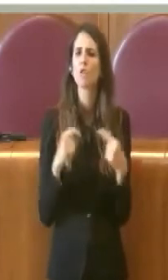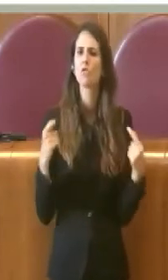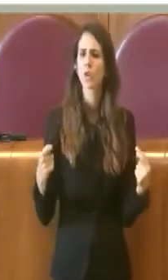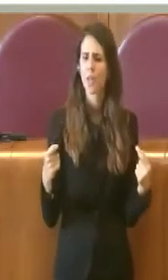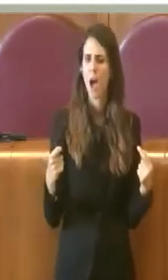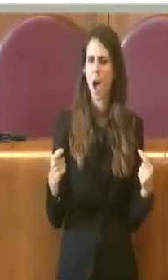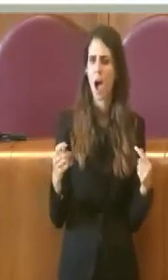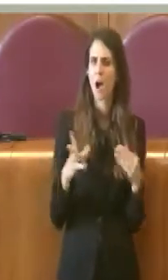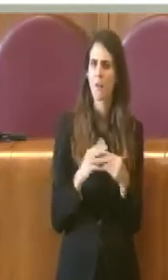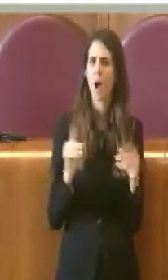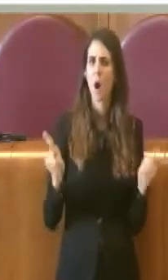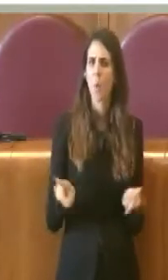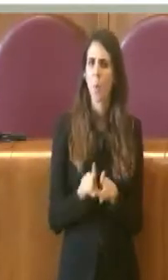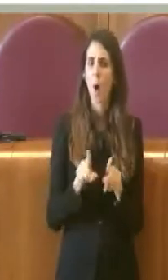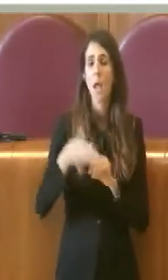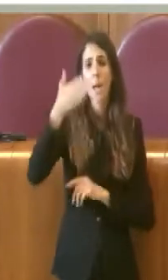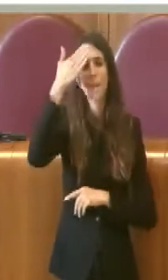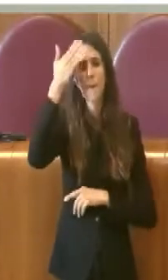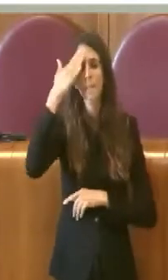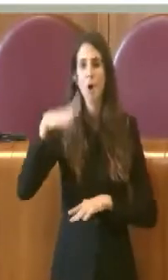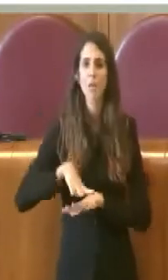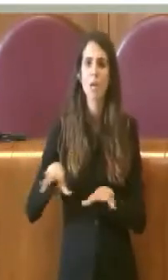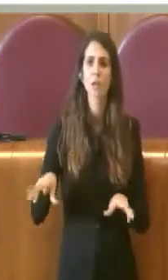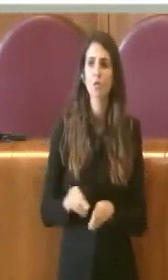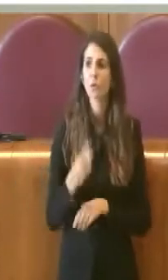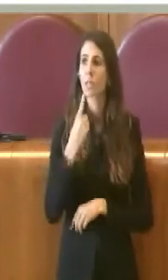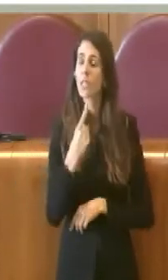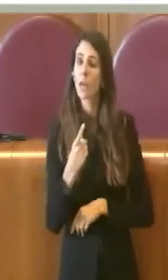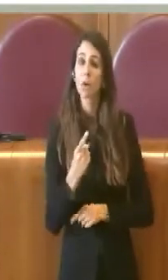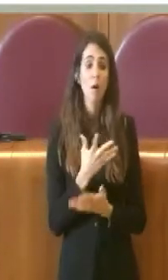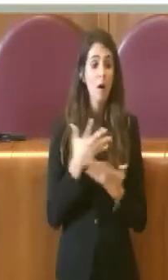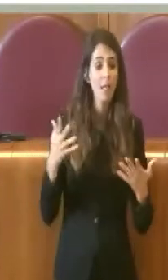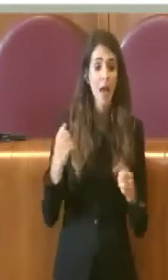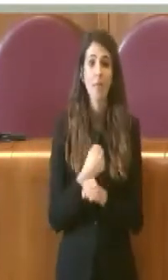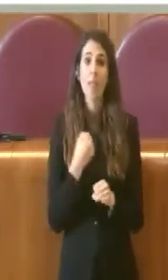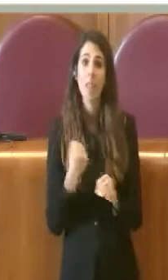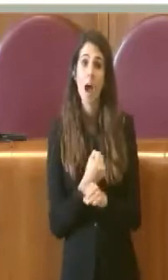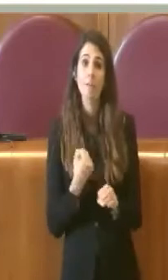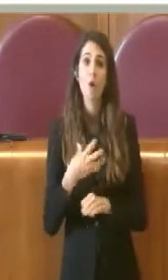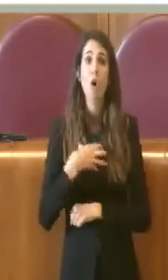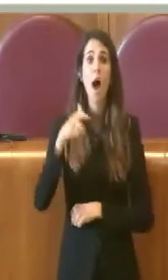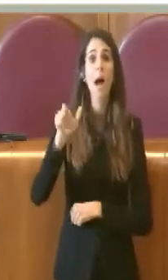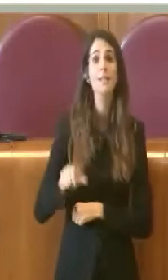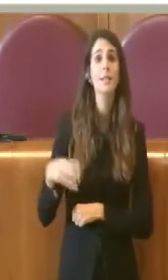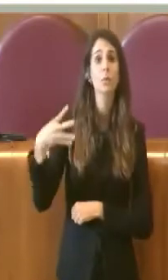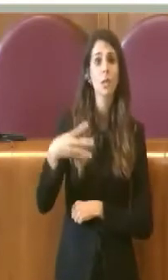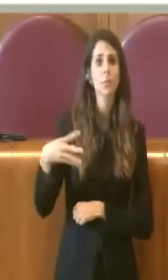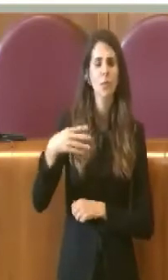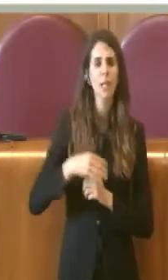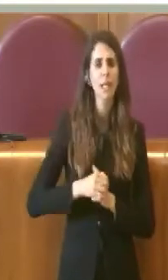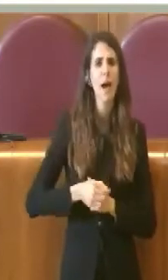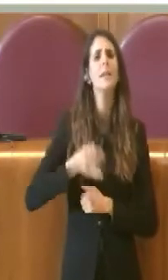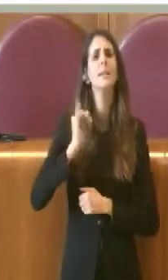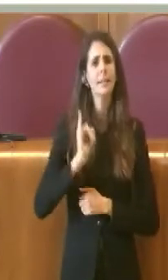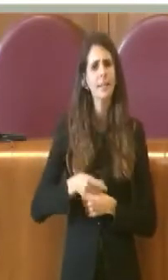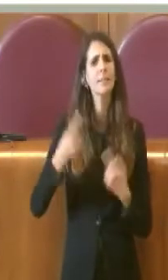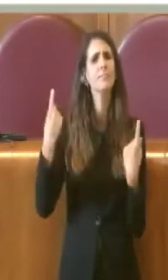La memoria di giunta, che tutti dicono: ma come, il grande lavoro fatto dalla Montanari? Effettivamente era stato un buon lavoro fatto dalla